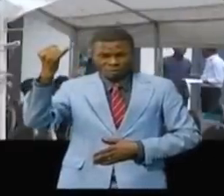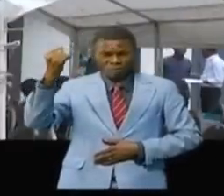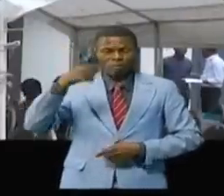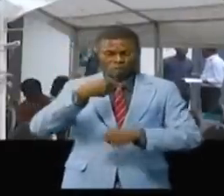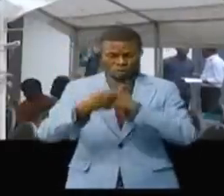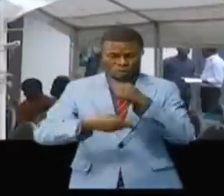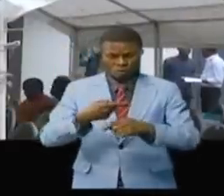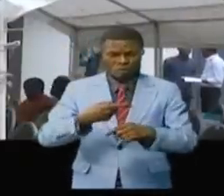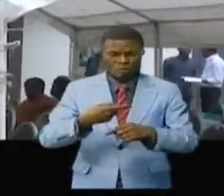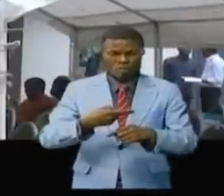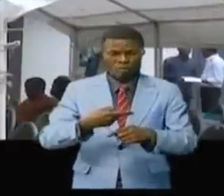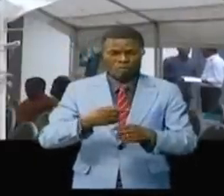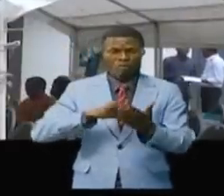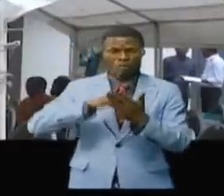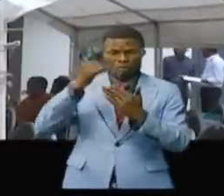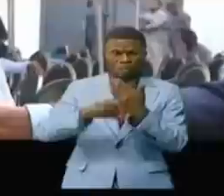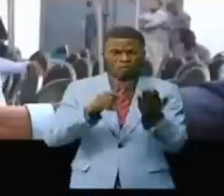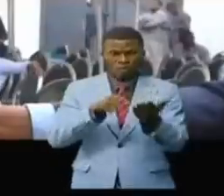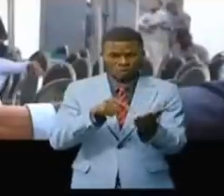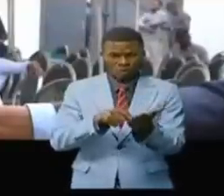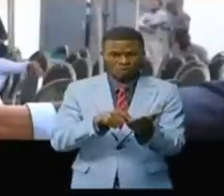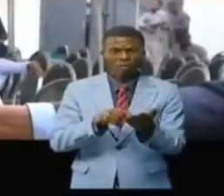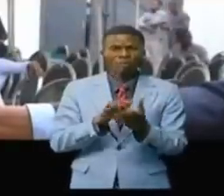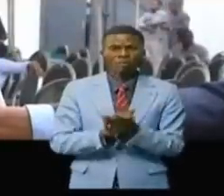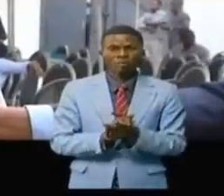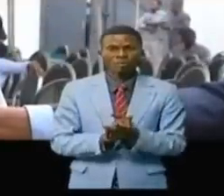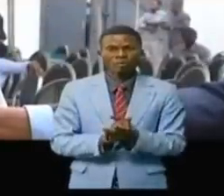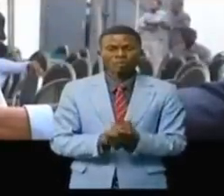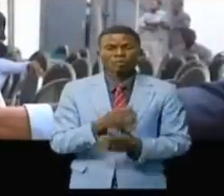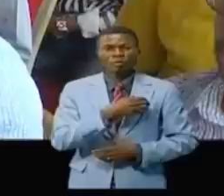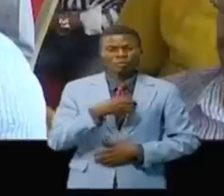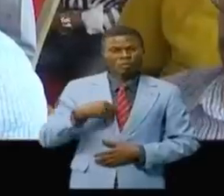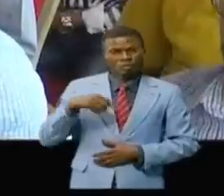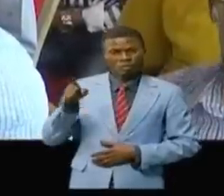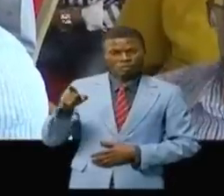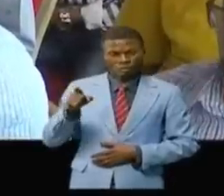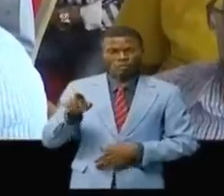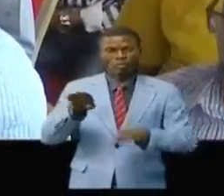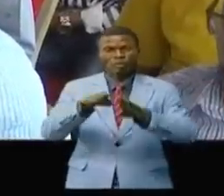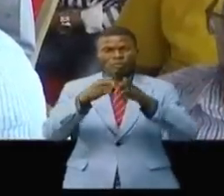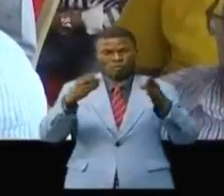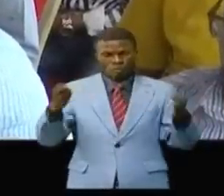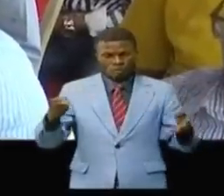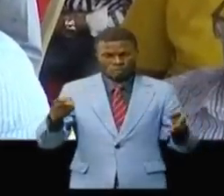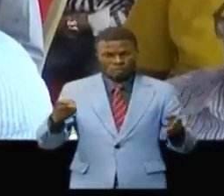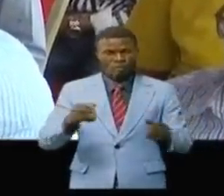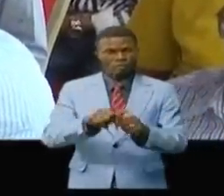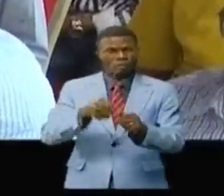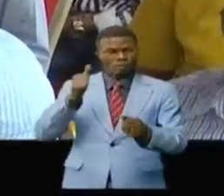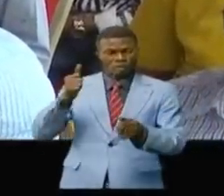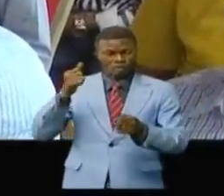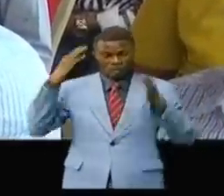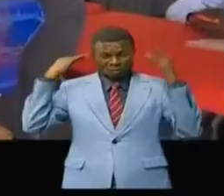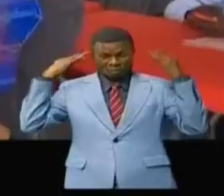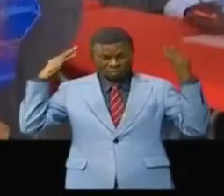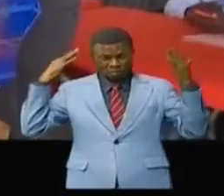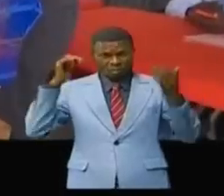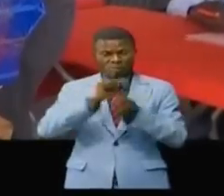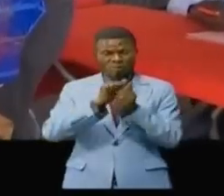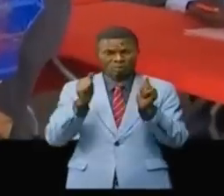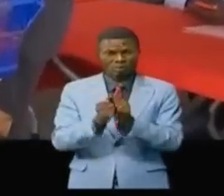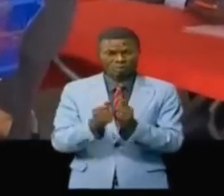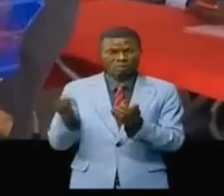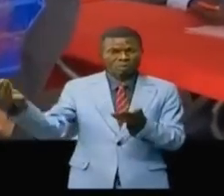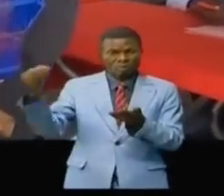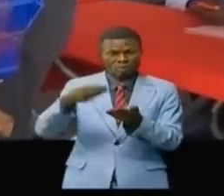lancement de ces travaux. Pour aussi Mouakadi, cette ouverture évite tout équivoque dans le processus de recrutement